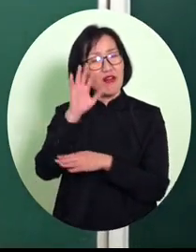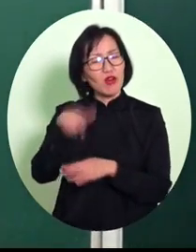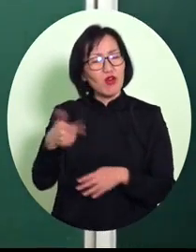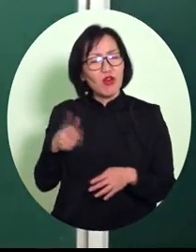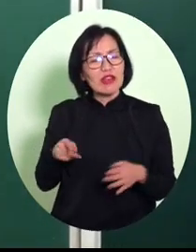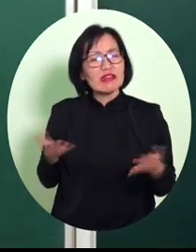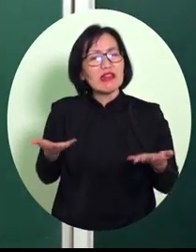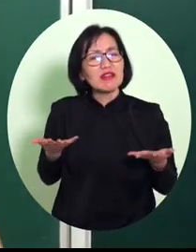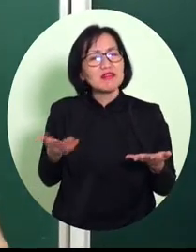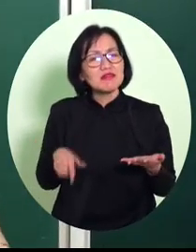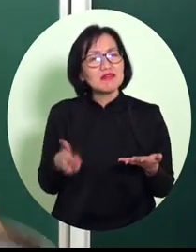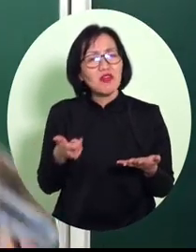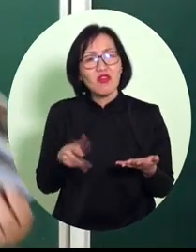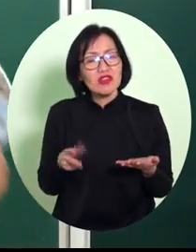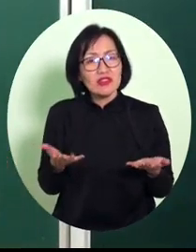гол нь яадаг үлээ?